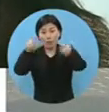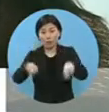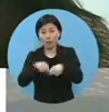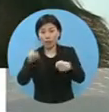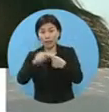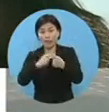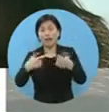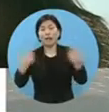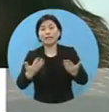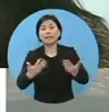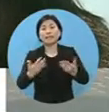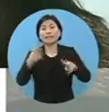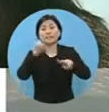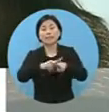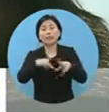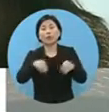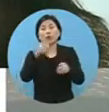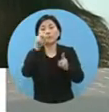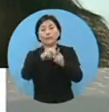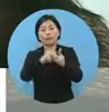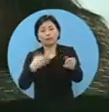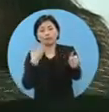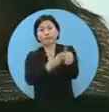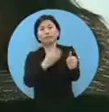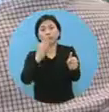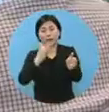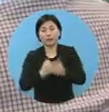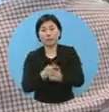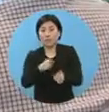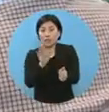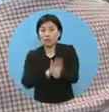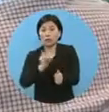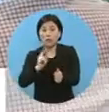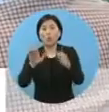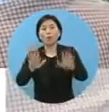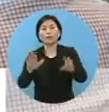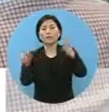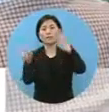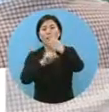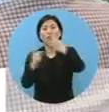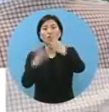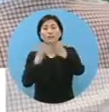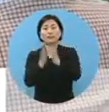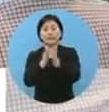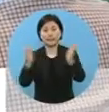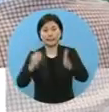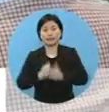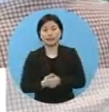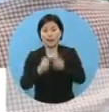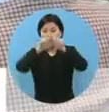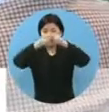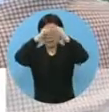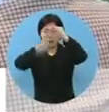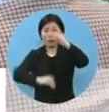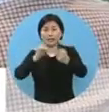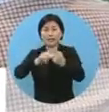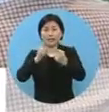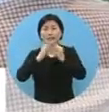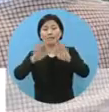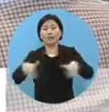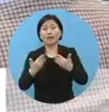일자리 종합센터에 접수하시면 됩니다. 이 서비스는 오는 4월부터 시작합니다. 자세한 사항은